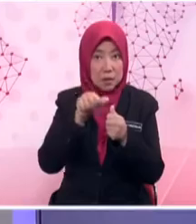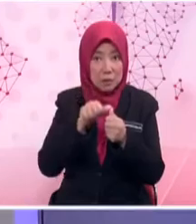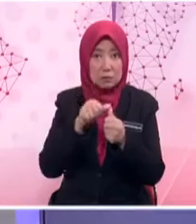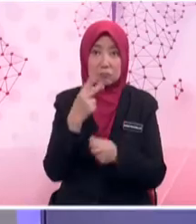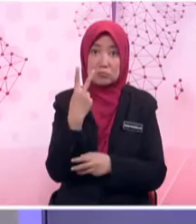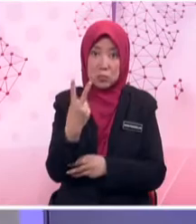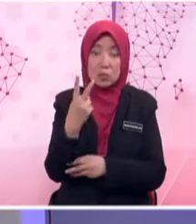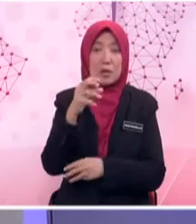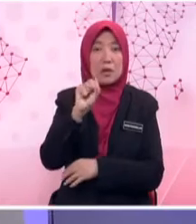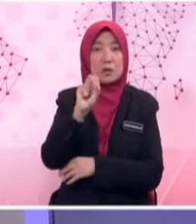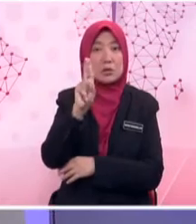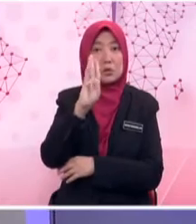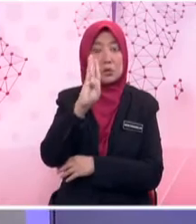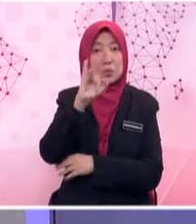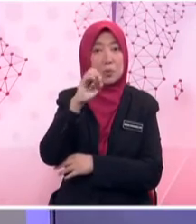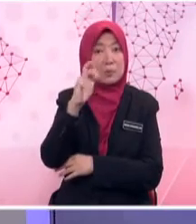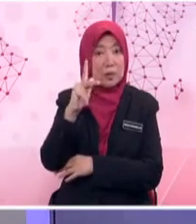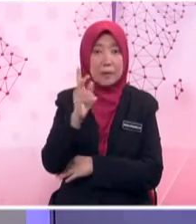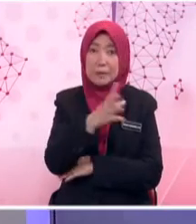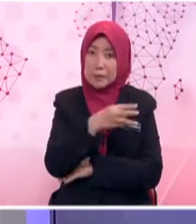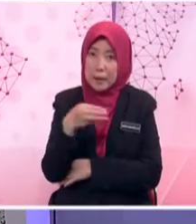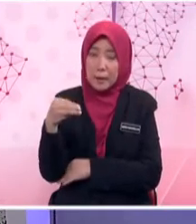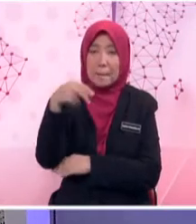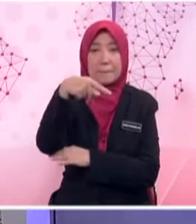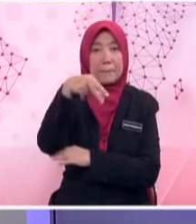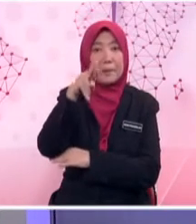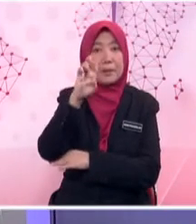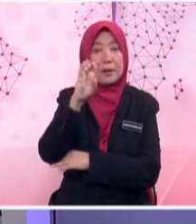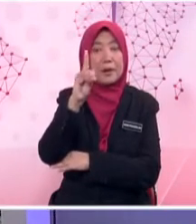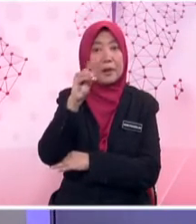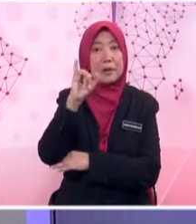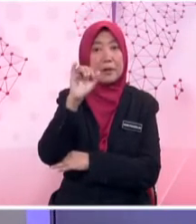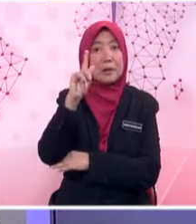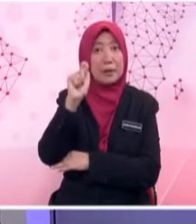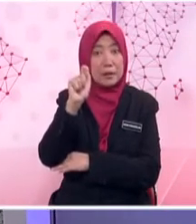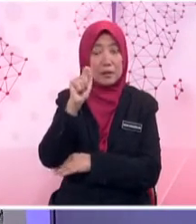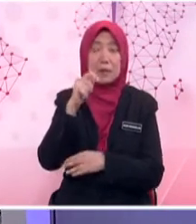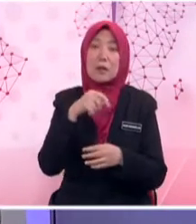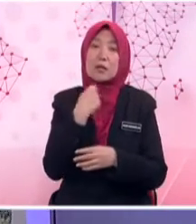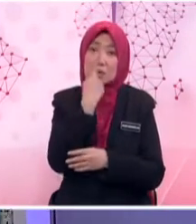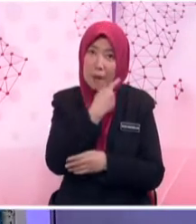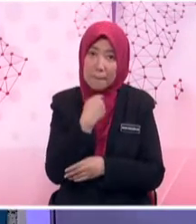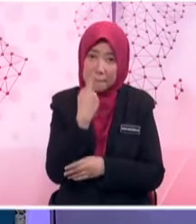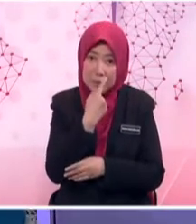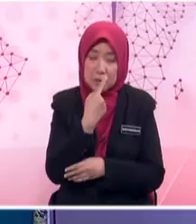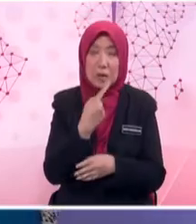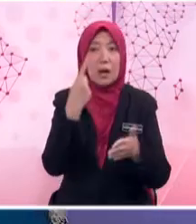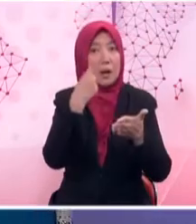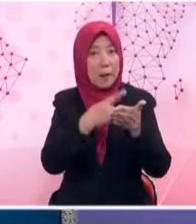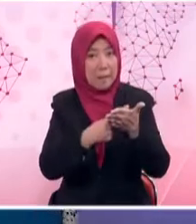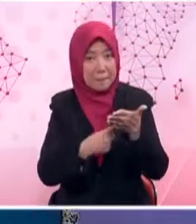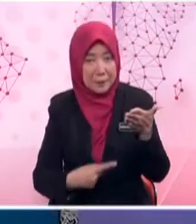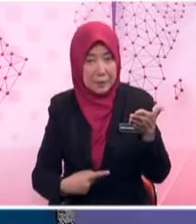predikat. Subjek adalah siapa atau apa. Manakala predikatnya